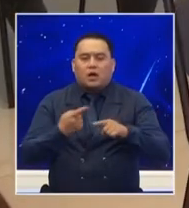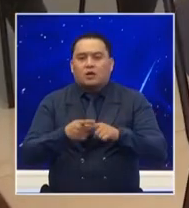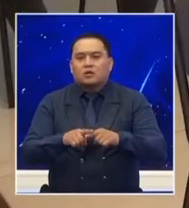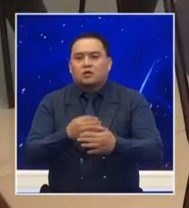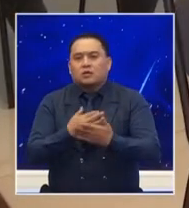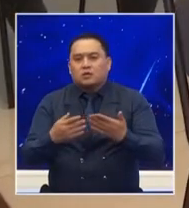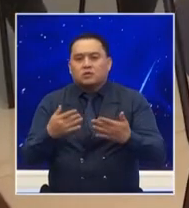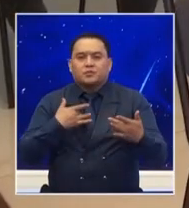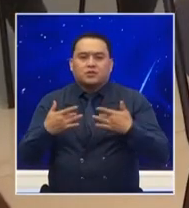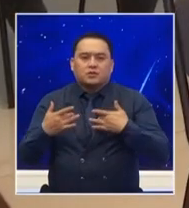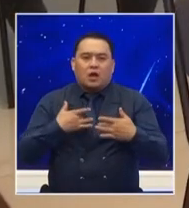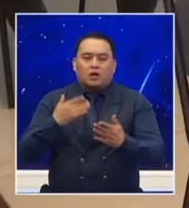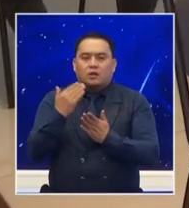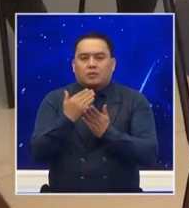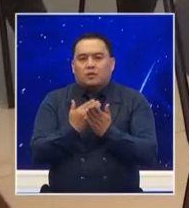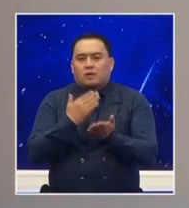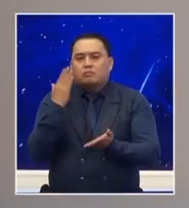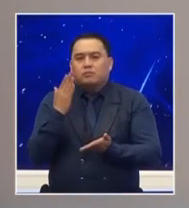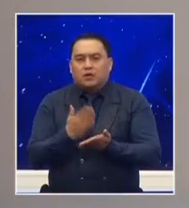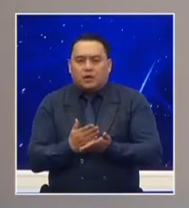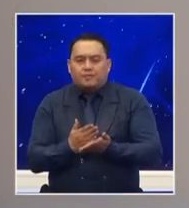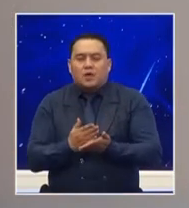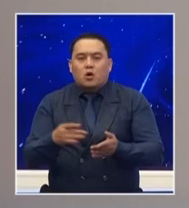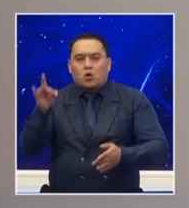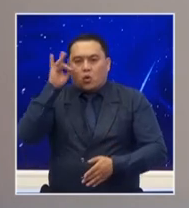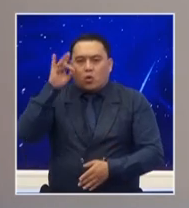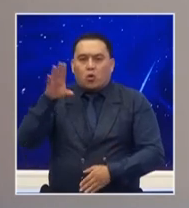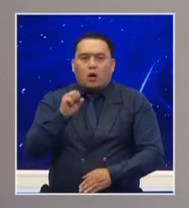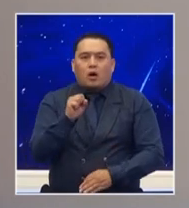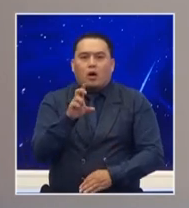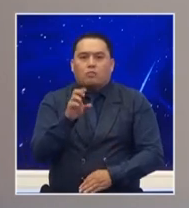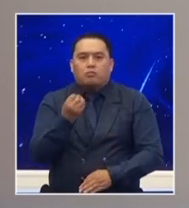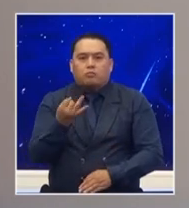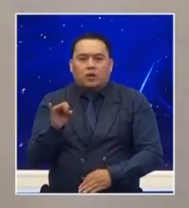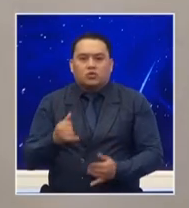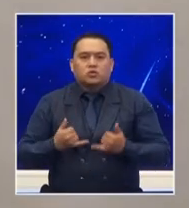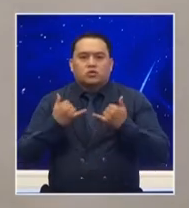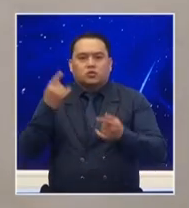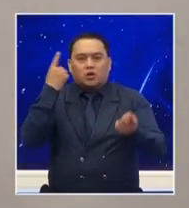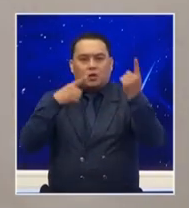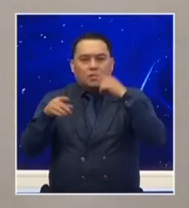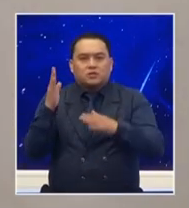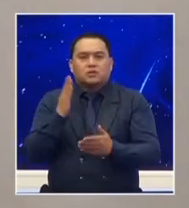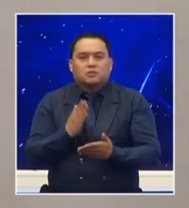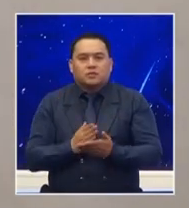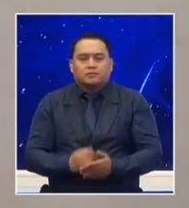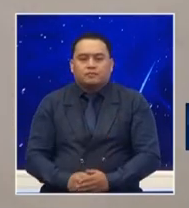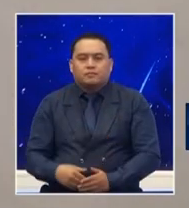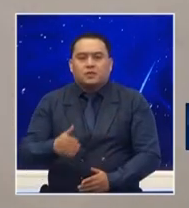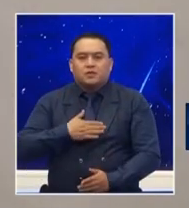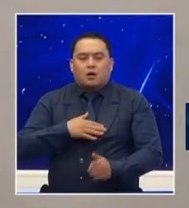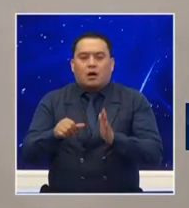тағы да басқа спектакльдер бар. Бұл жолғы қойылым ұлы ақын Абай шығармашылығына арналған. Қоржынымызда 6 спектакль